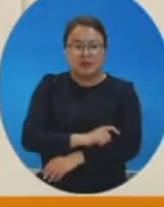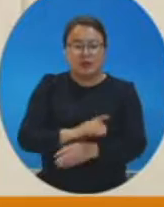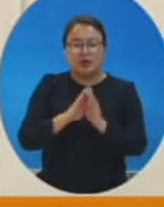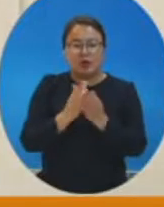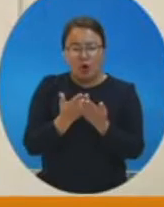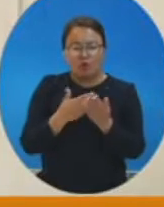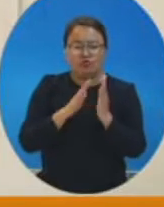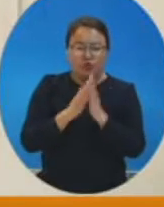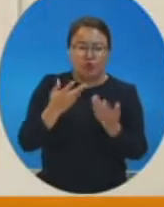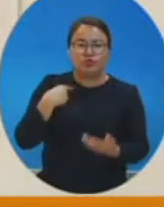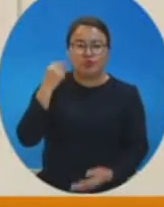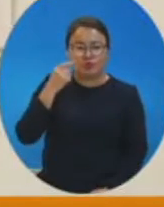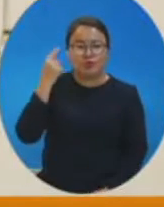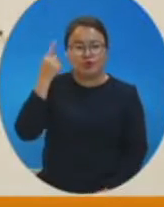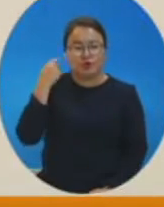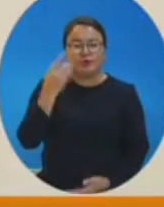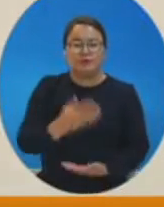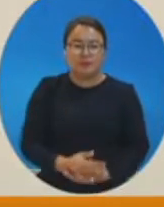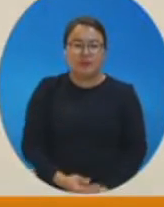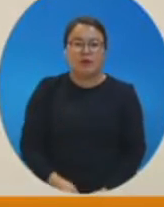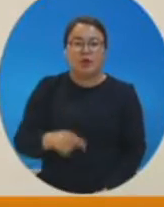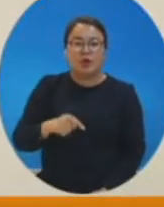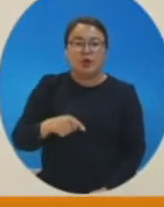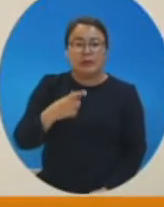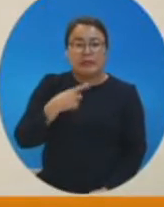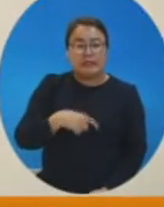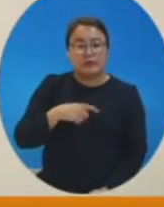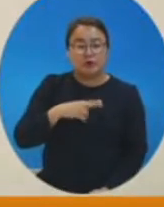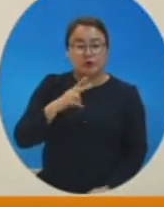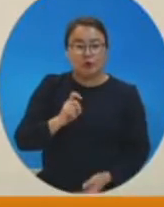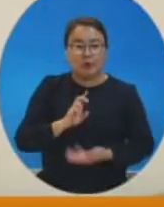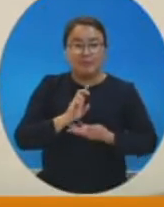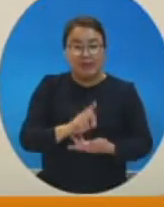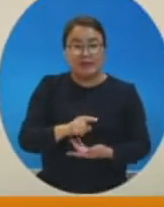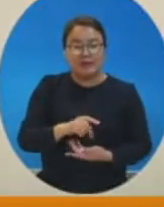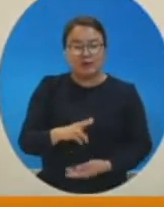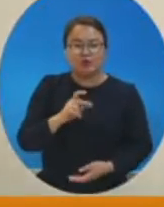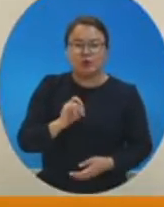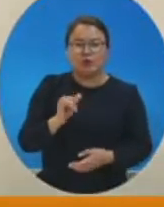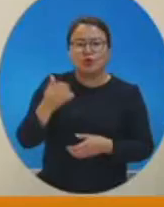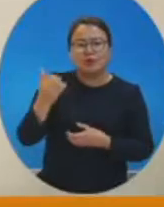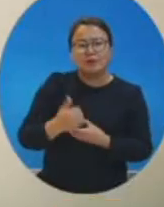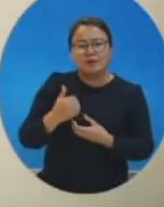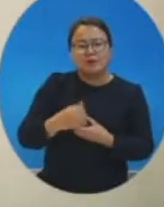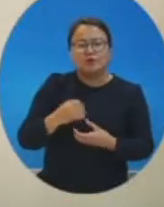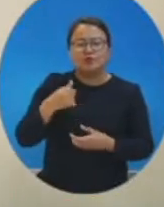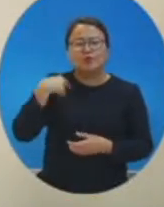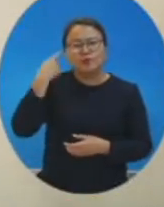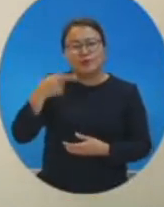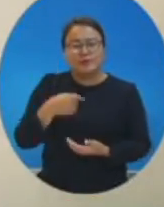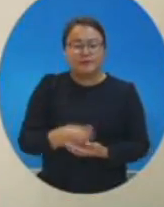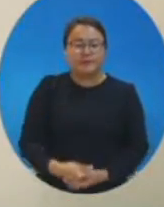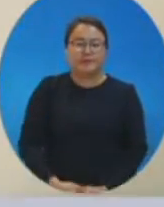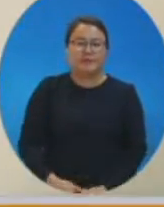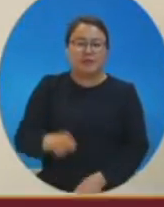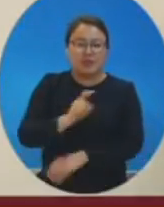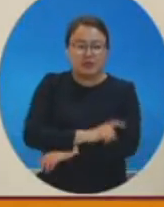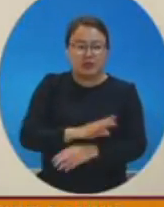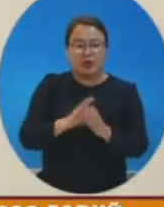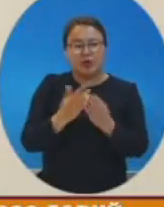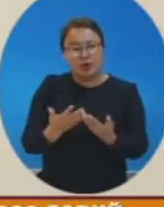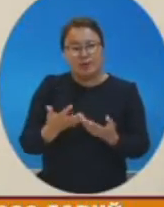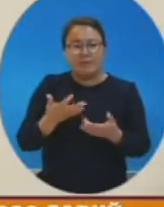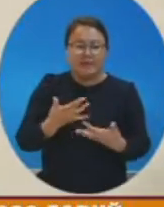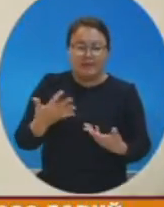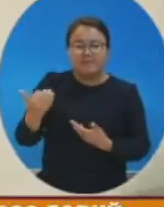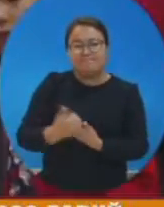Хичээл нам сурна гэж бодчих. Өнөөдөр Бачуур гишүүнээ цүнх өгж штэ тэ цүнхэндээ юу хийж авч яа гэж бодчих. Хичээл